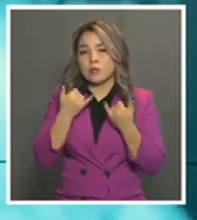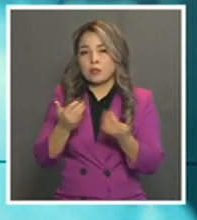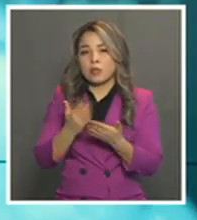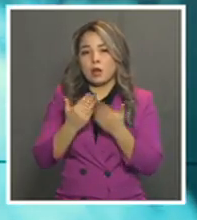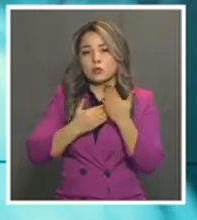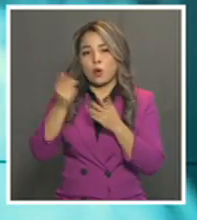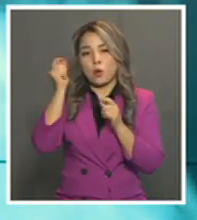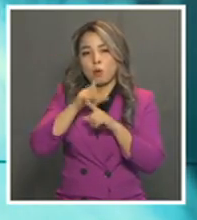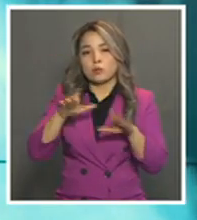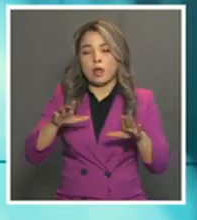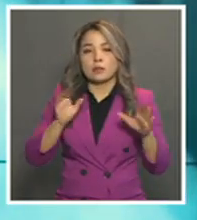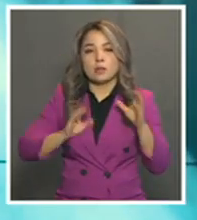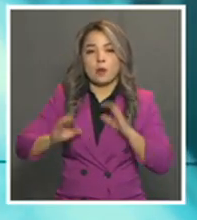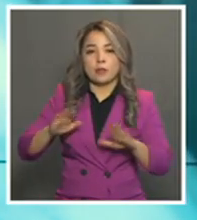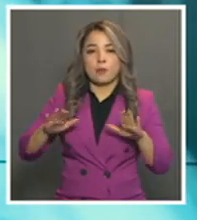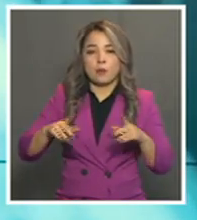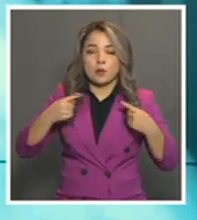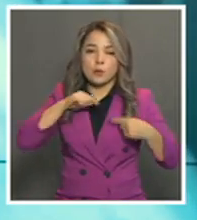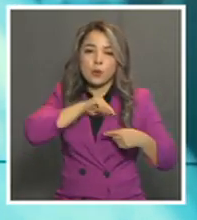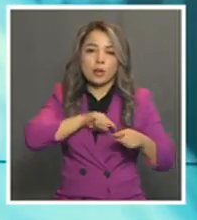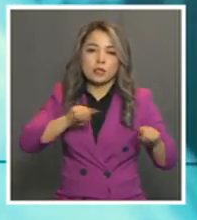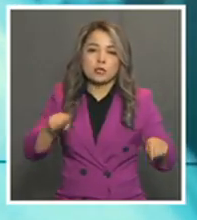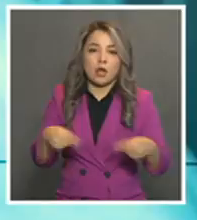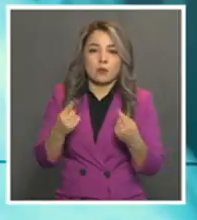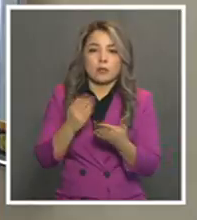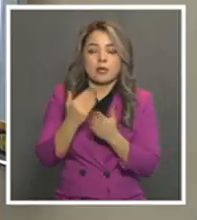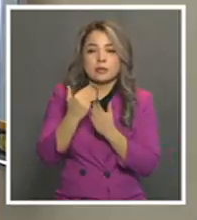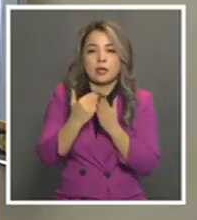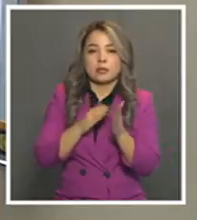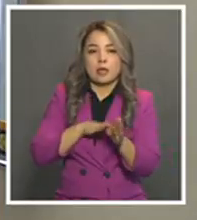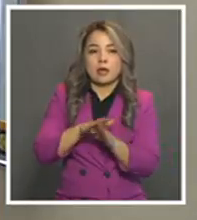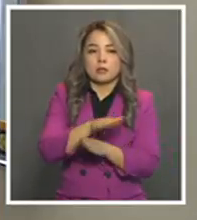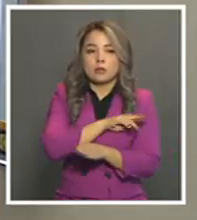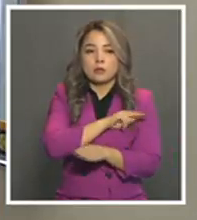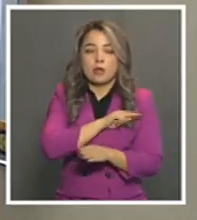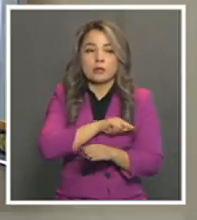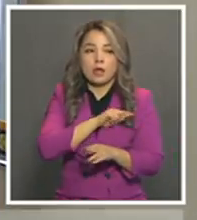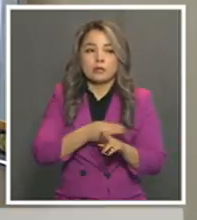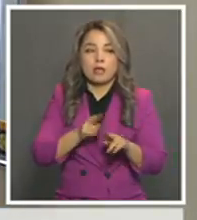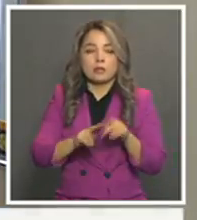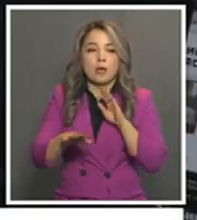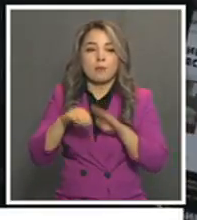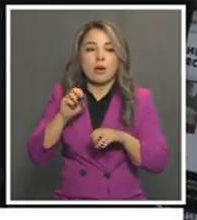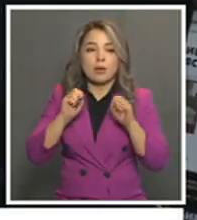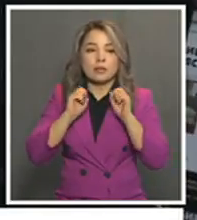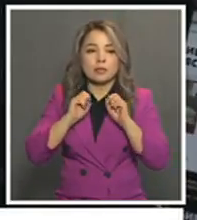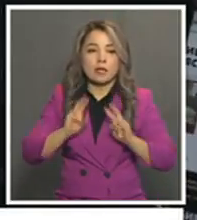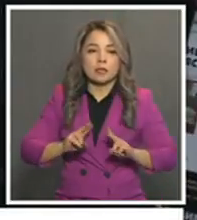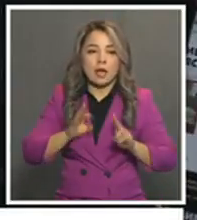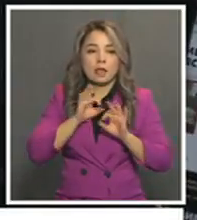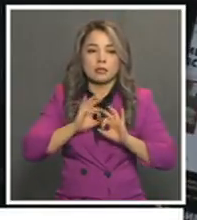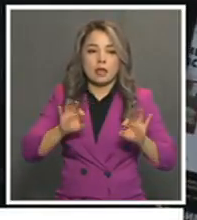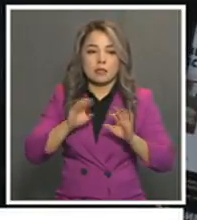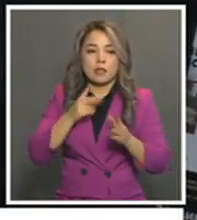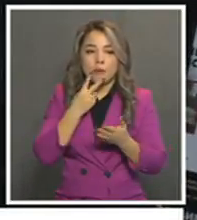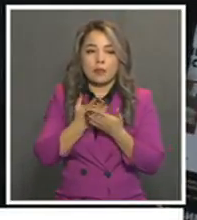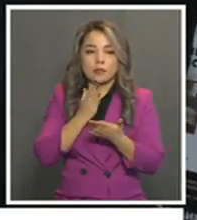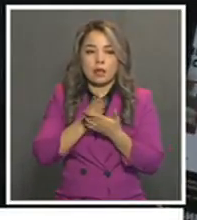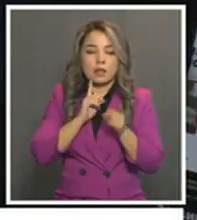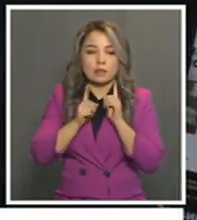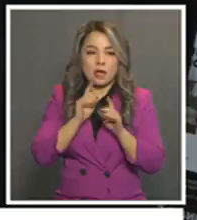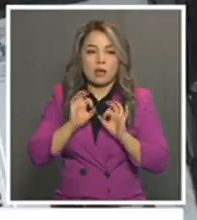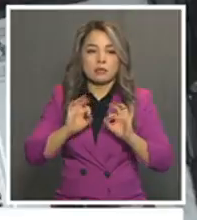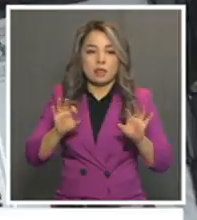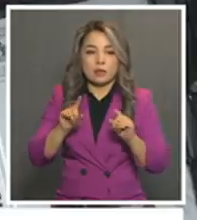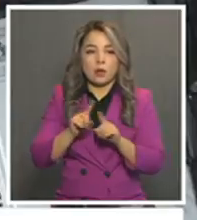Жоғары оқу орындарында рухани жаңғыру бағдарламасын жүйелі жүзеге асыру жайын талқылаған мамандар осындай байлам жасады. Бұл бағытта